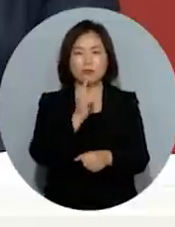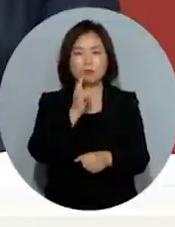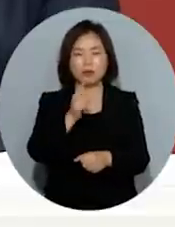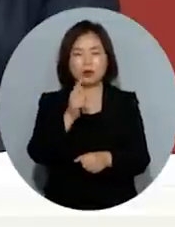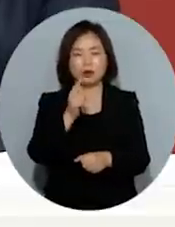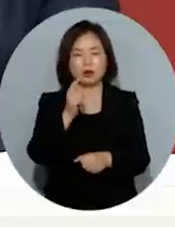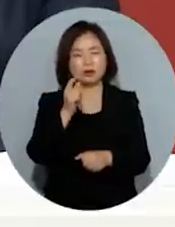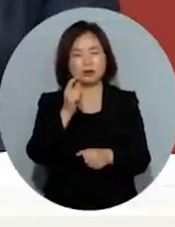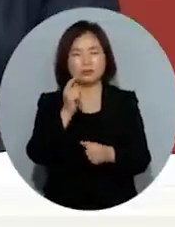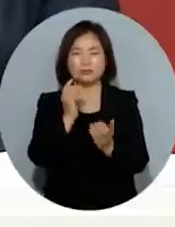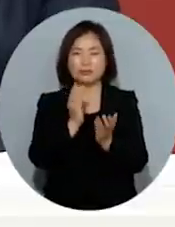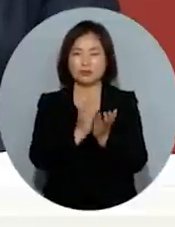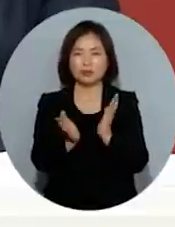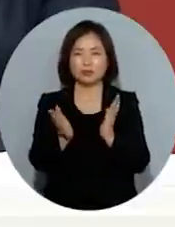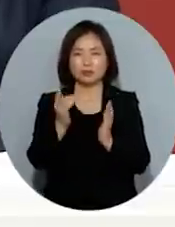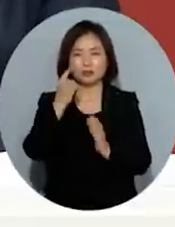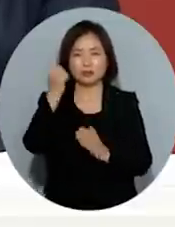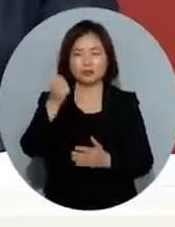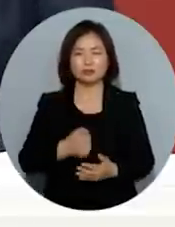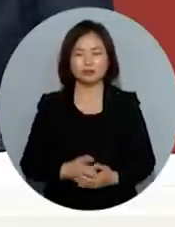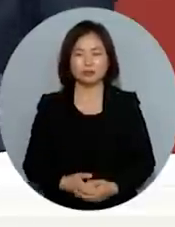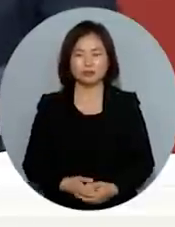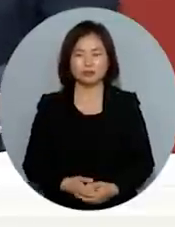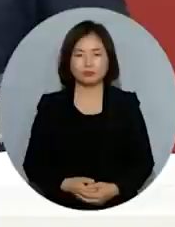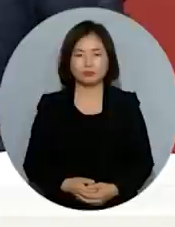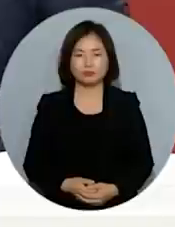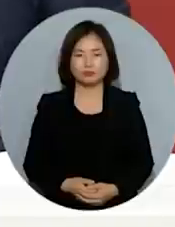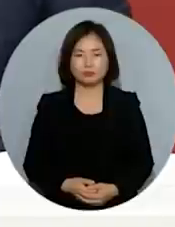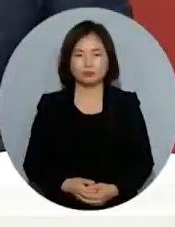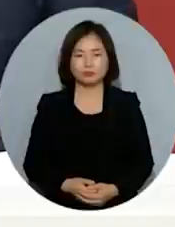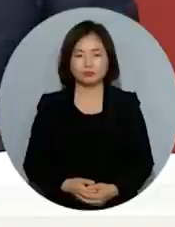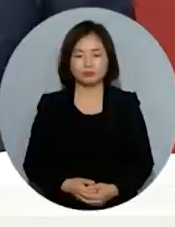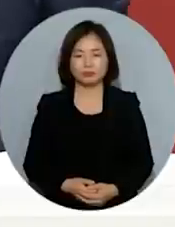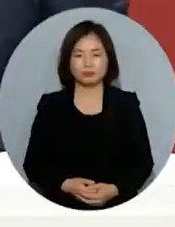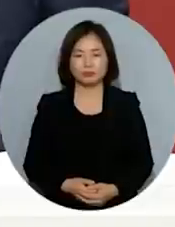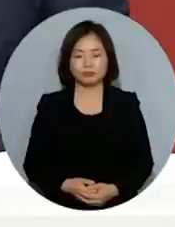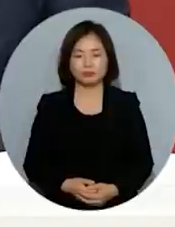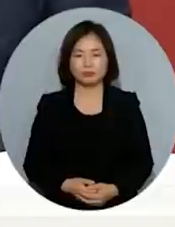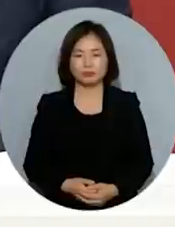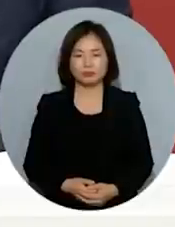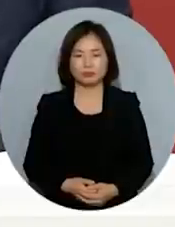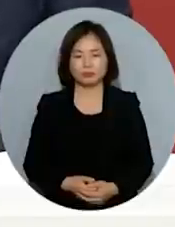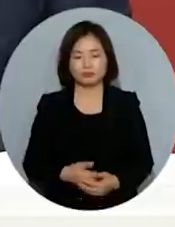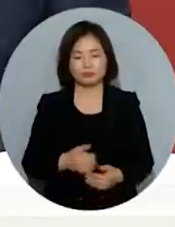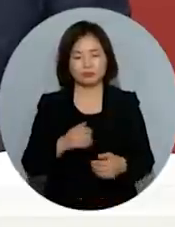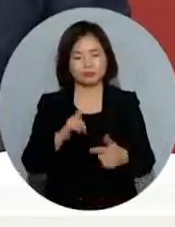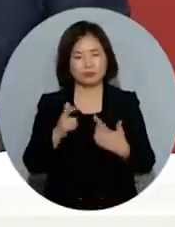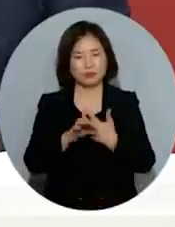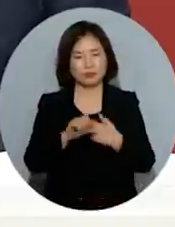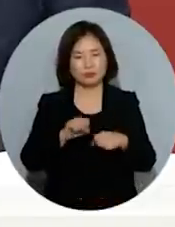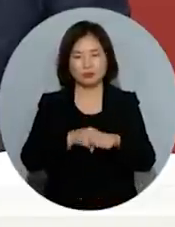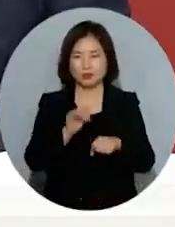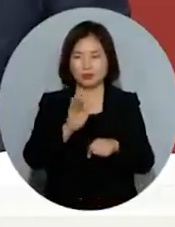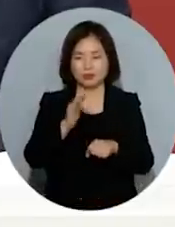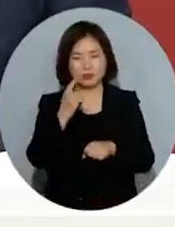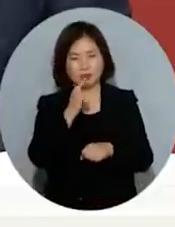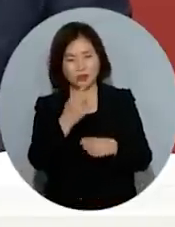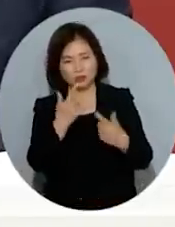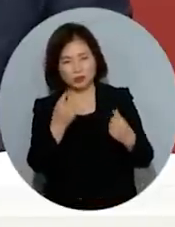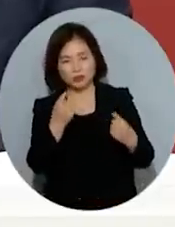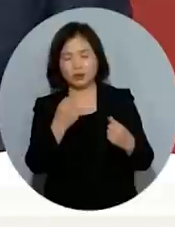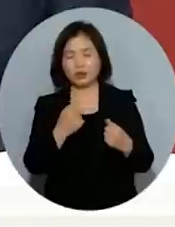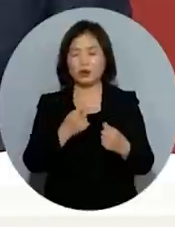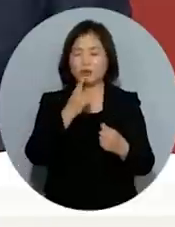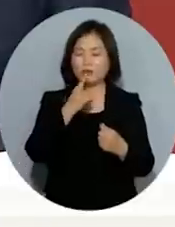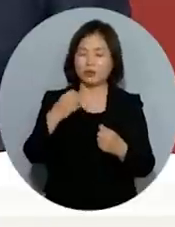말하는 것은 적절하지 않다고 생각합니다. 네. 결국은 그러면 안 할 수도 있다 그 말이네요. 그